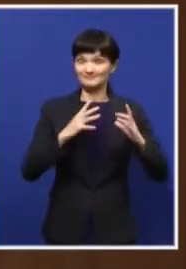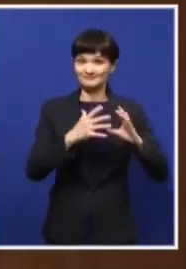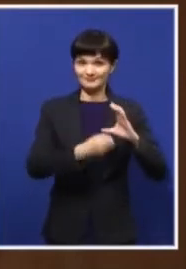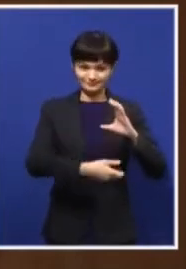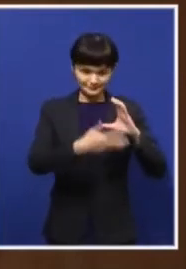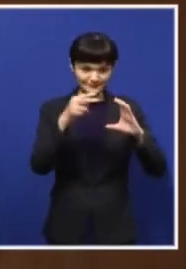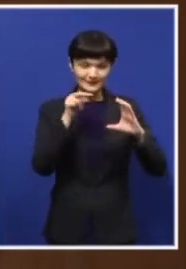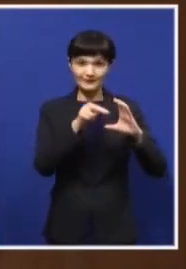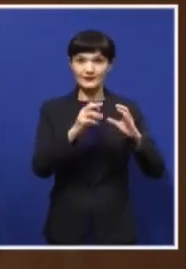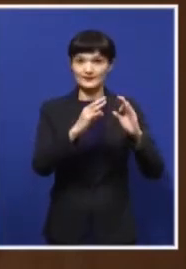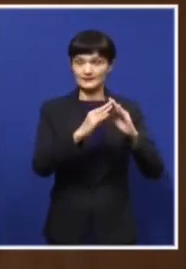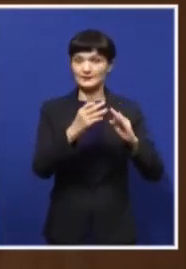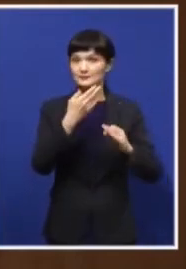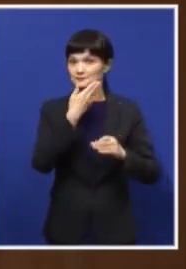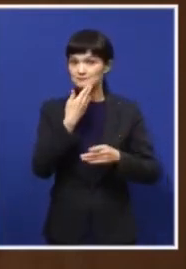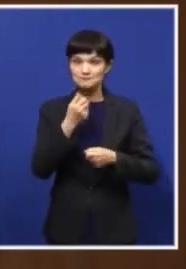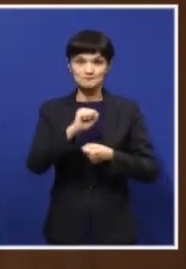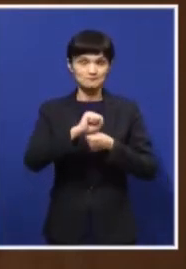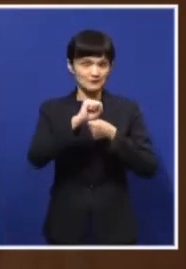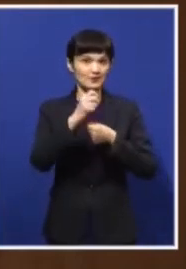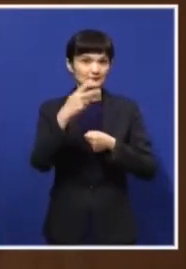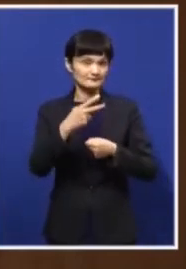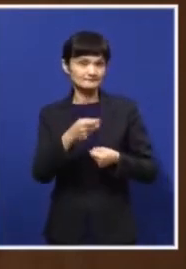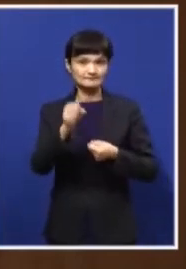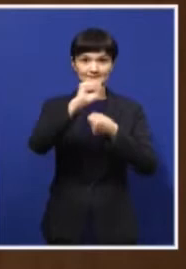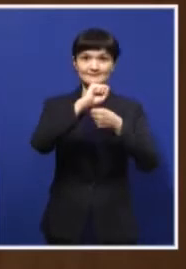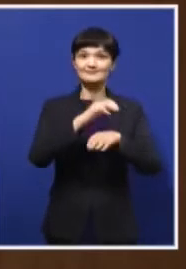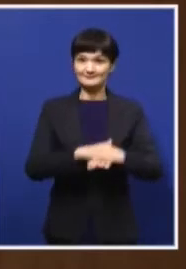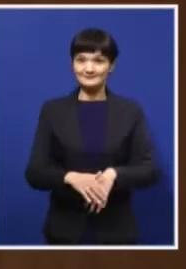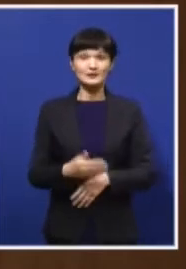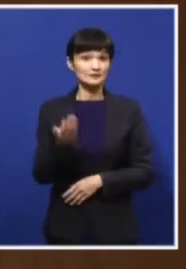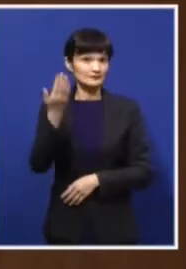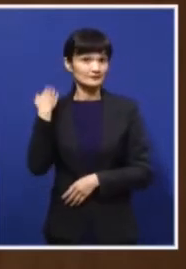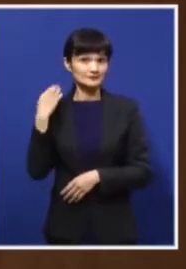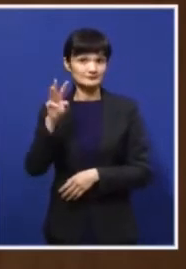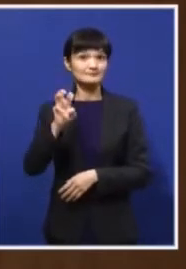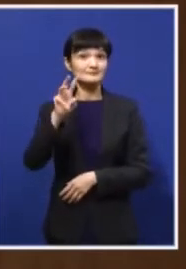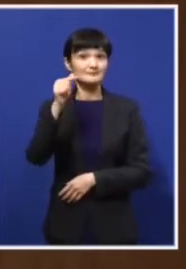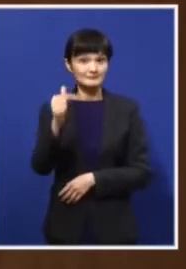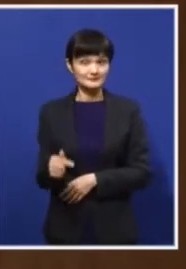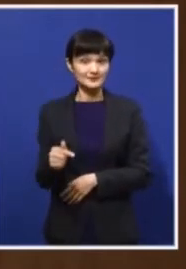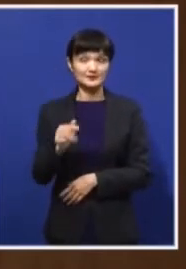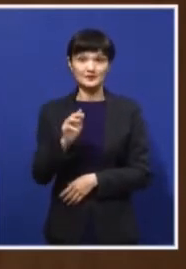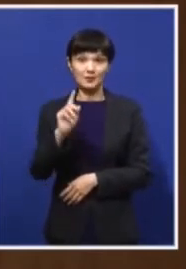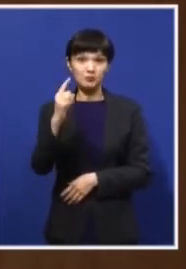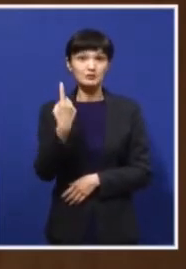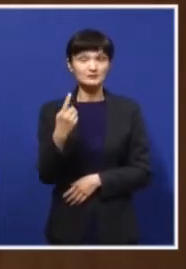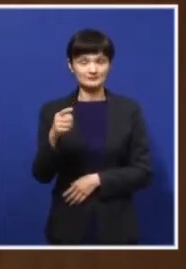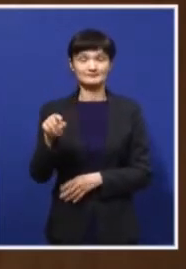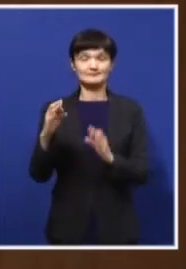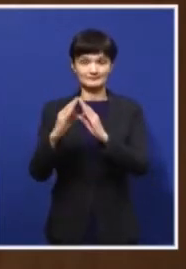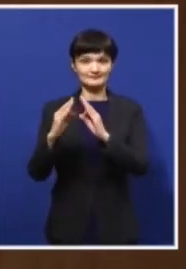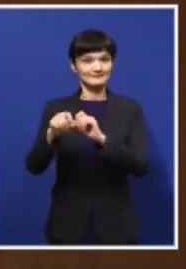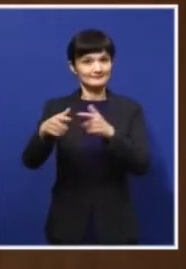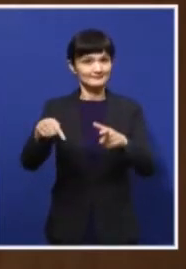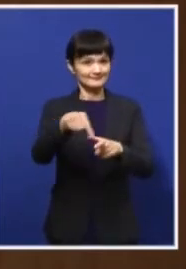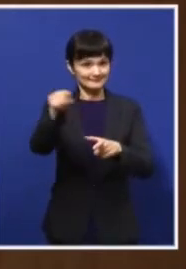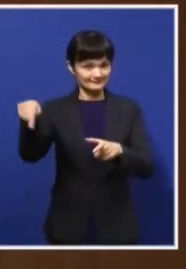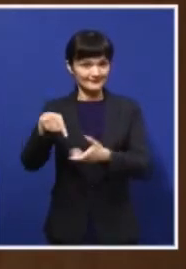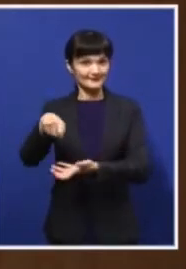升的。那不过这个当初的33亿是所有加码的银行支付业者所提出来的初步的一些金